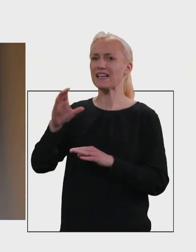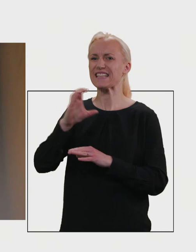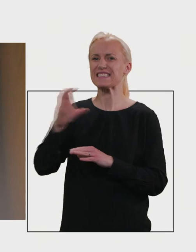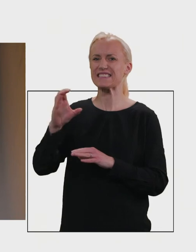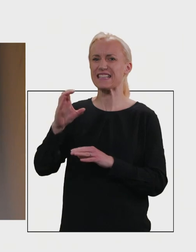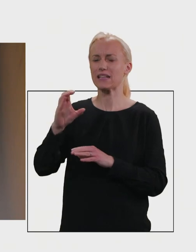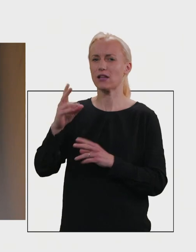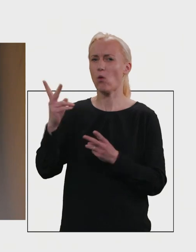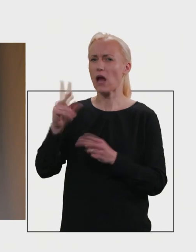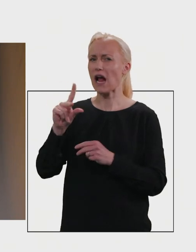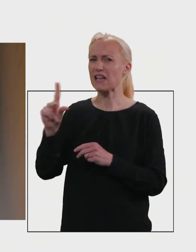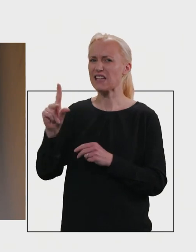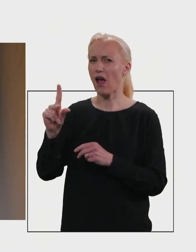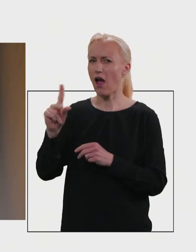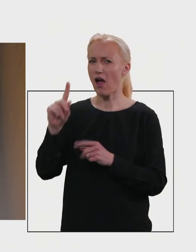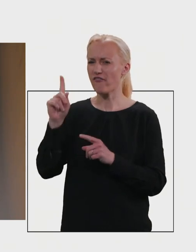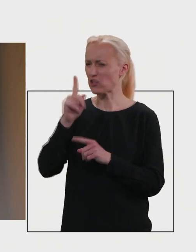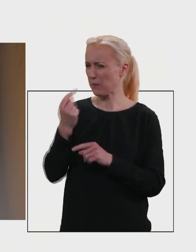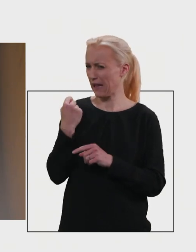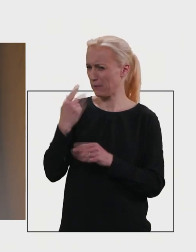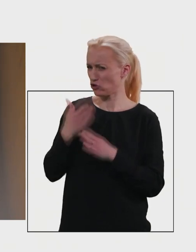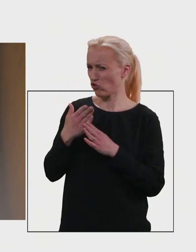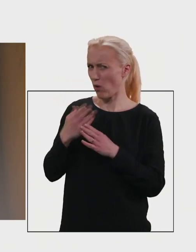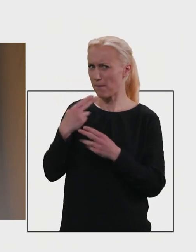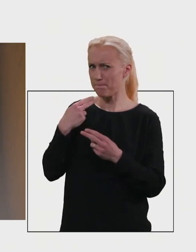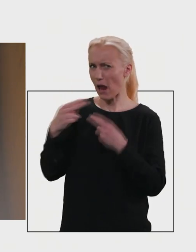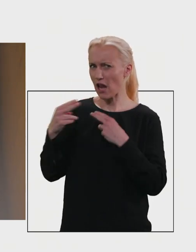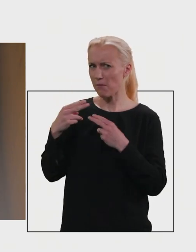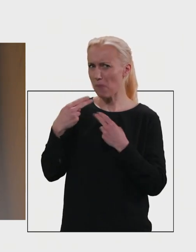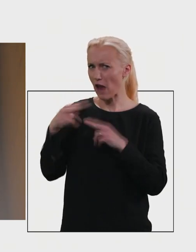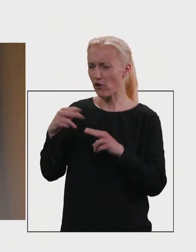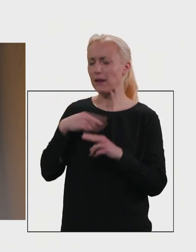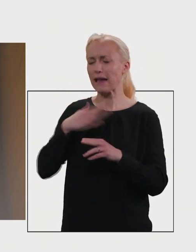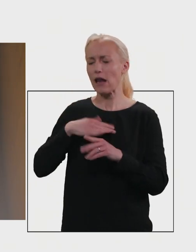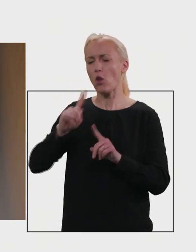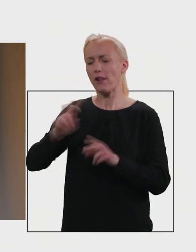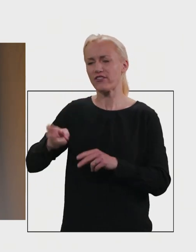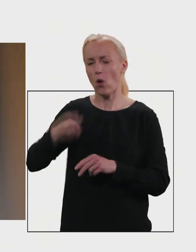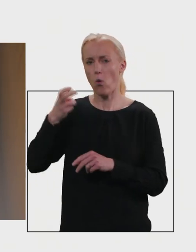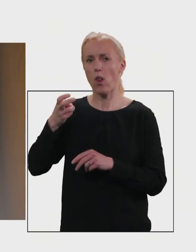Katja. Ich weiß nicht, ob wir es eben schon beantwortet haben, aber ich stelle sie gerne nochmal.